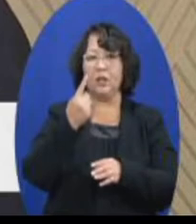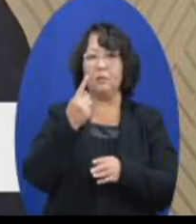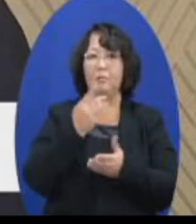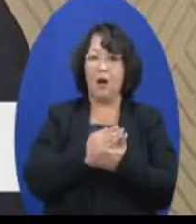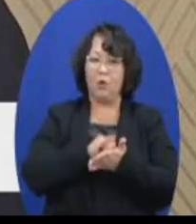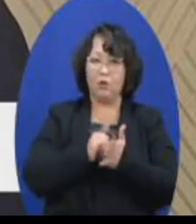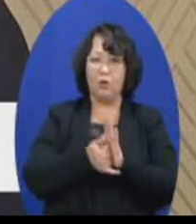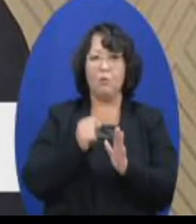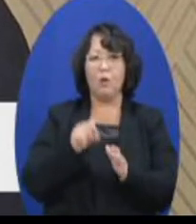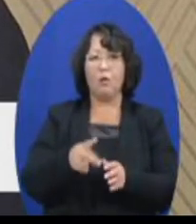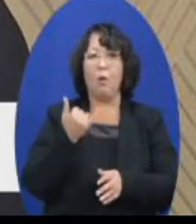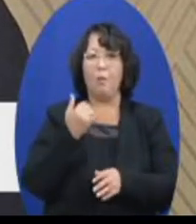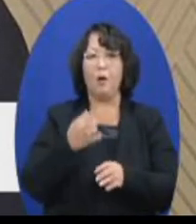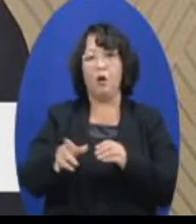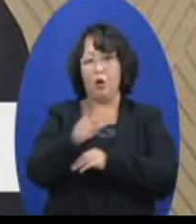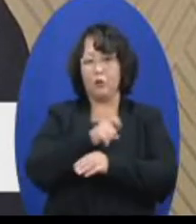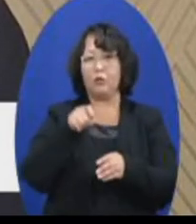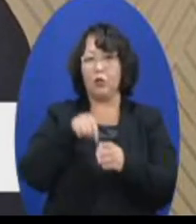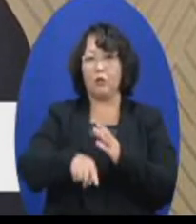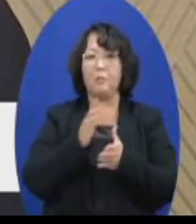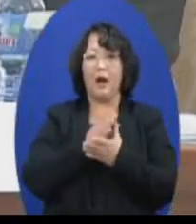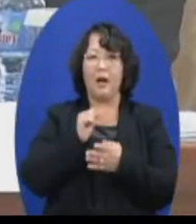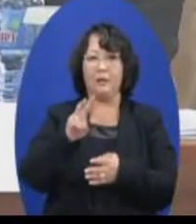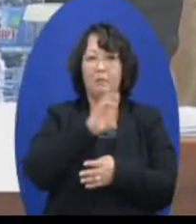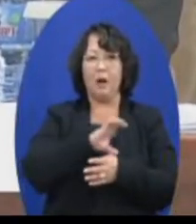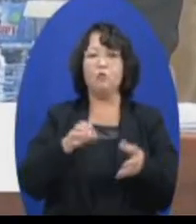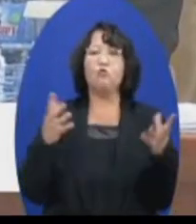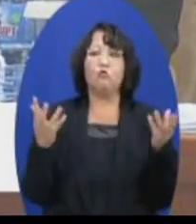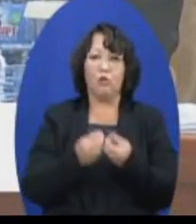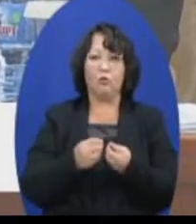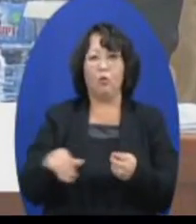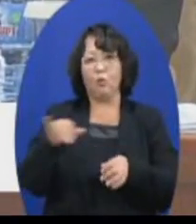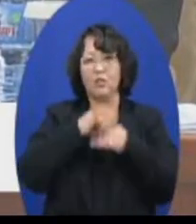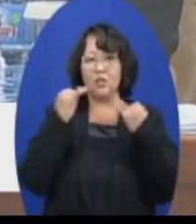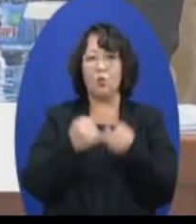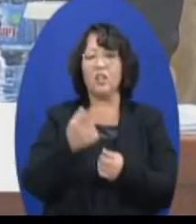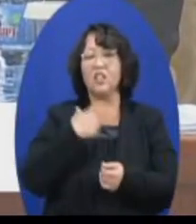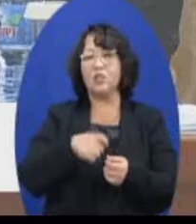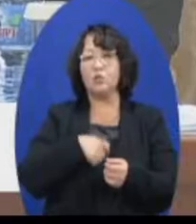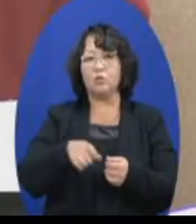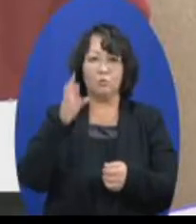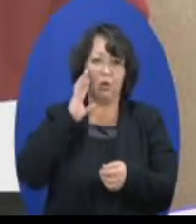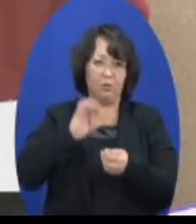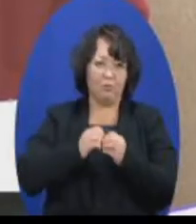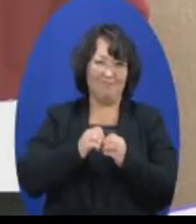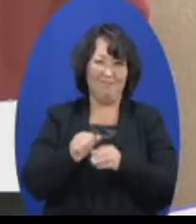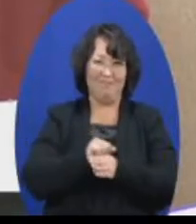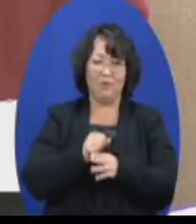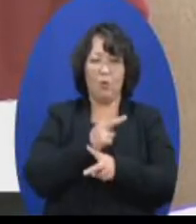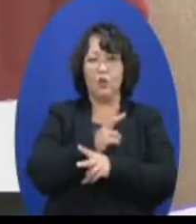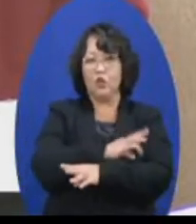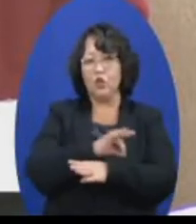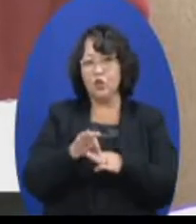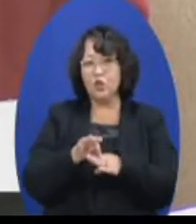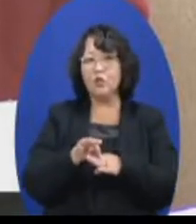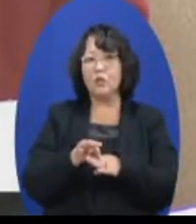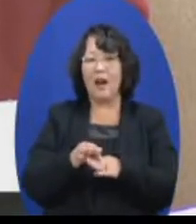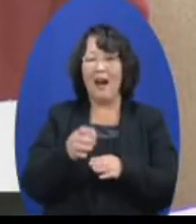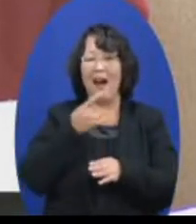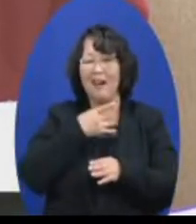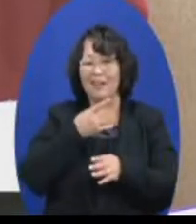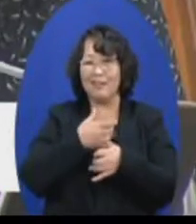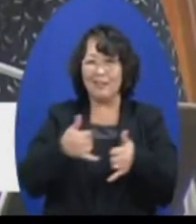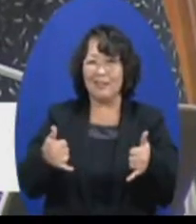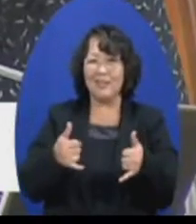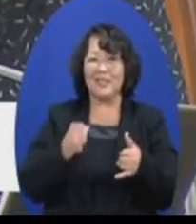бол Улаанбаатар хотод байгаа аж ахуйн нэгжийн тоо эрс зөөрнө. Улсын хурлын гишүүдийн боловсруулсан хуулийн төслөөс үзвэл архи